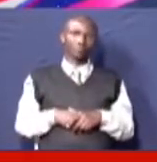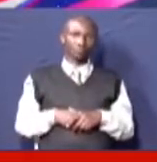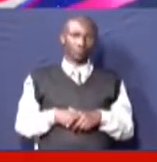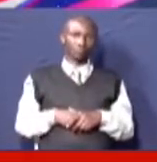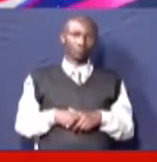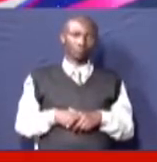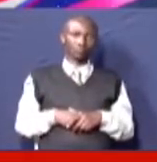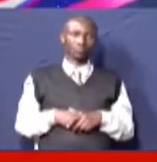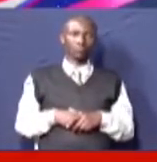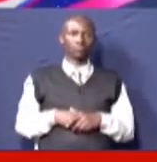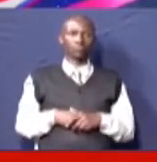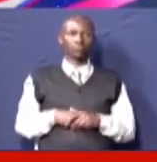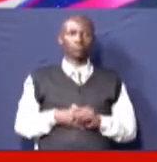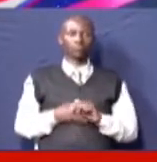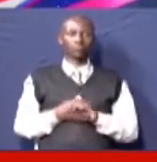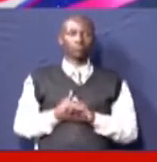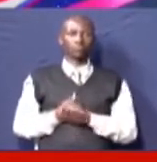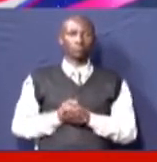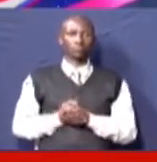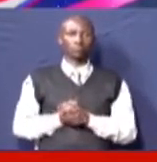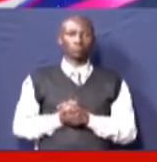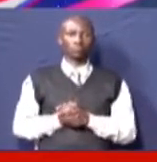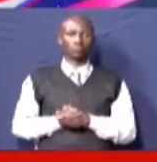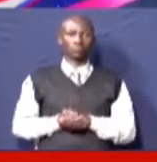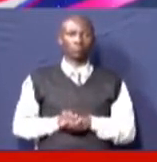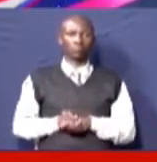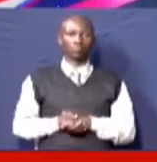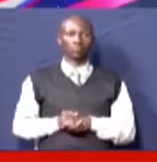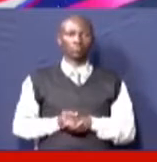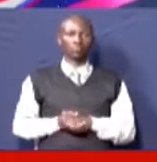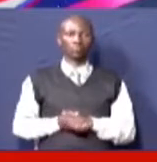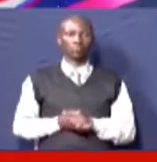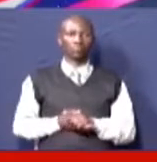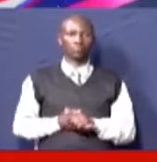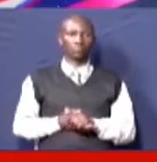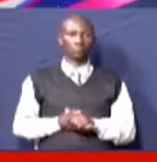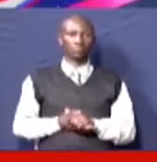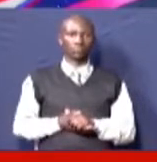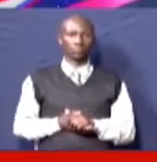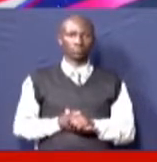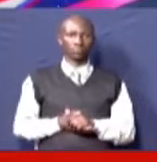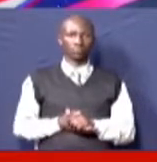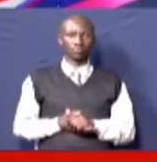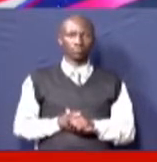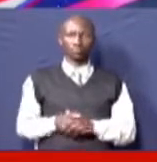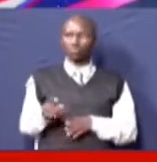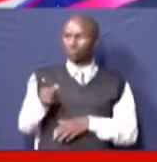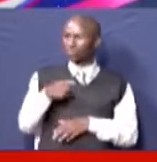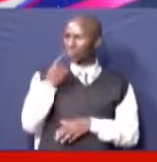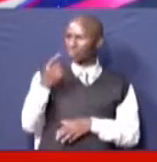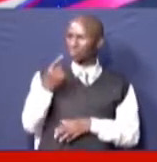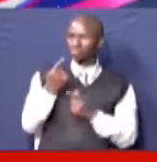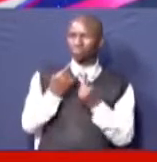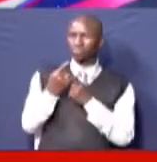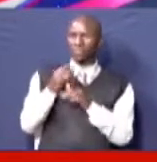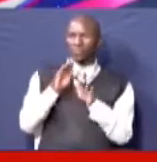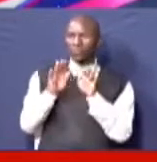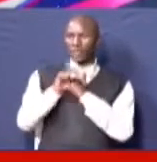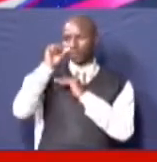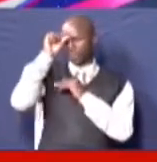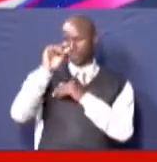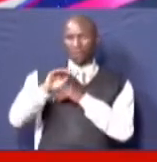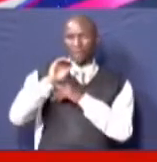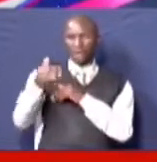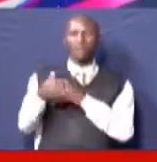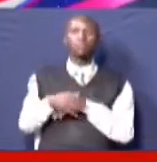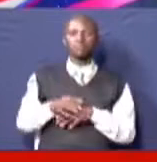mwandiki witu wa mvo kuma kaundini ya masa kumo ni kama kali chalo kutuwele seni kana ukule wa vikie kithi wa mina kuma ni munini wa governor kuma